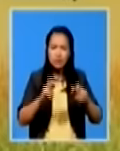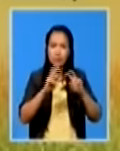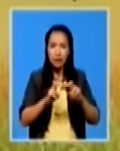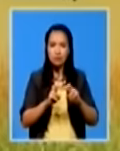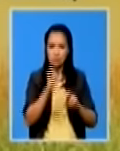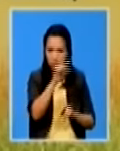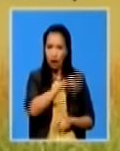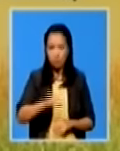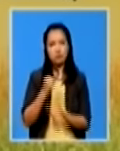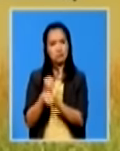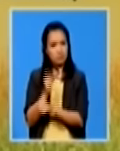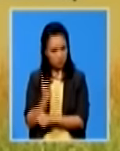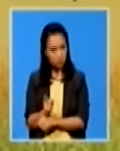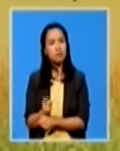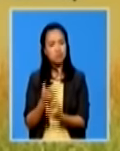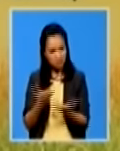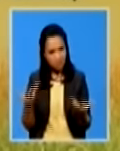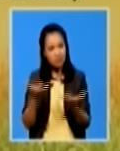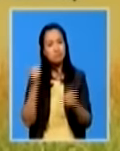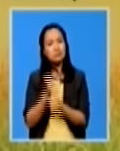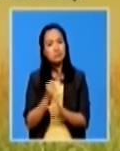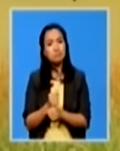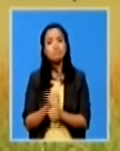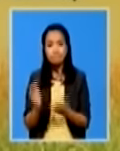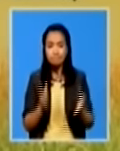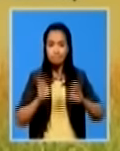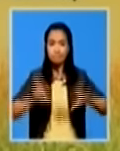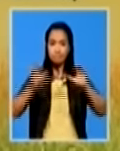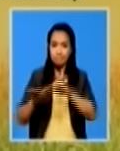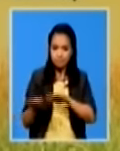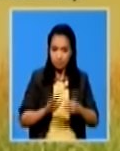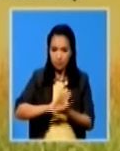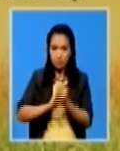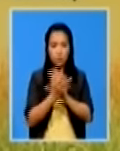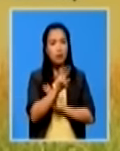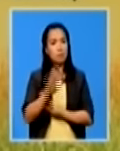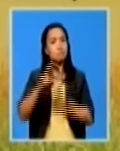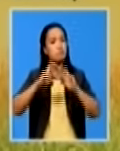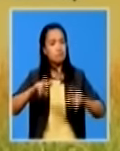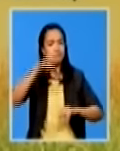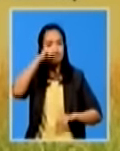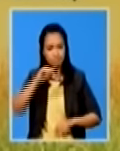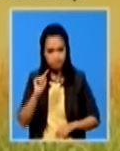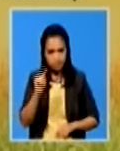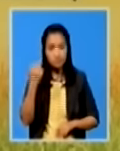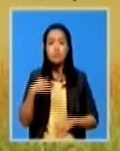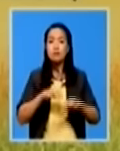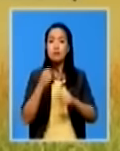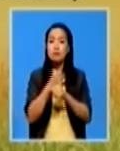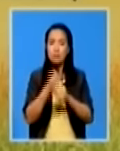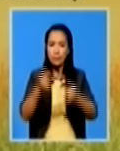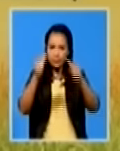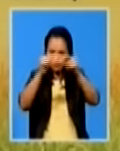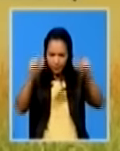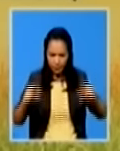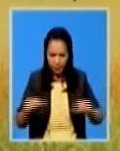แต่ไม่ได้ทำในกิจกรรมปลีกย่อยเหล่านั้นรัฐบาลได้เตรียมการปฏิรูประบบวิจัยไทยใหม่ทั้งหมดโดยมีการจัดทำกรอบยุทธศาส